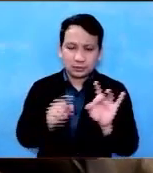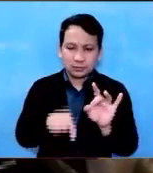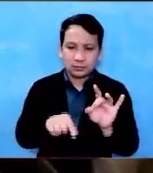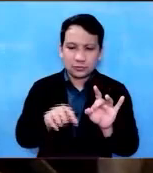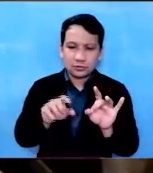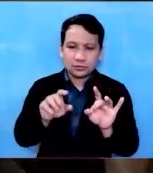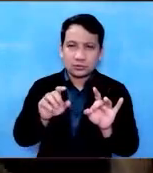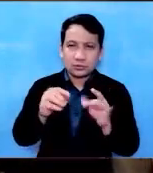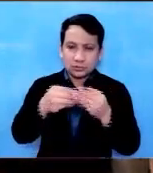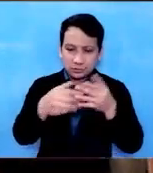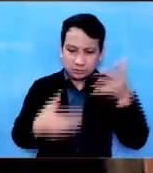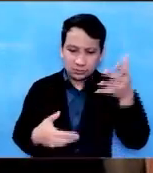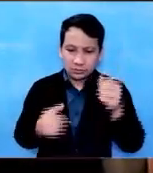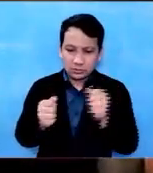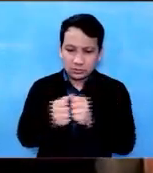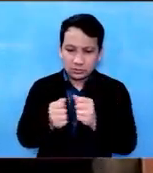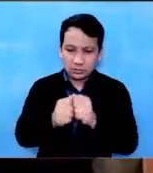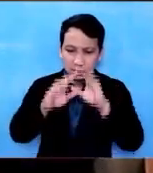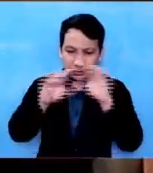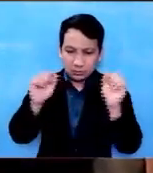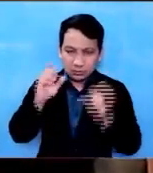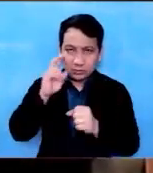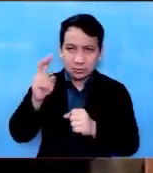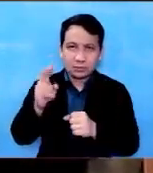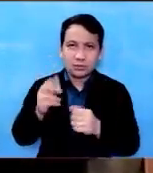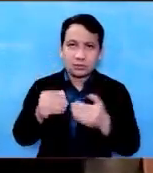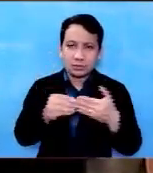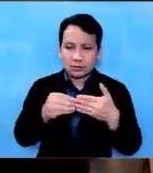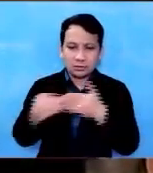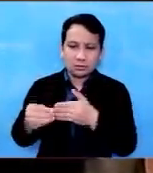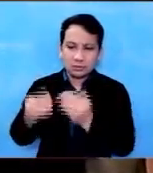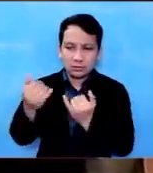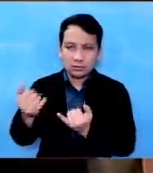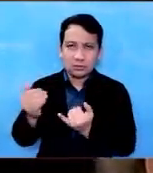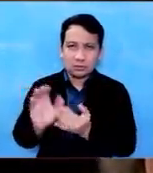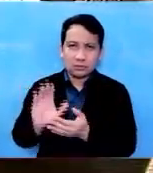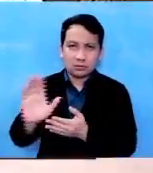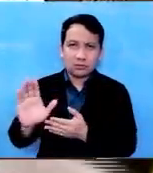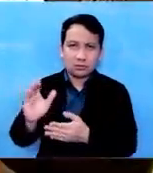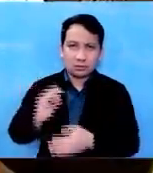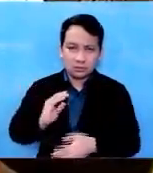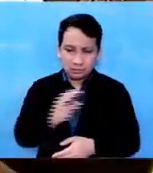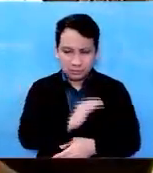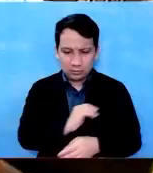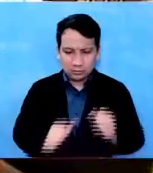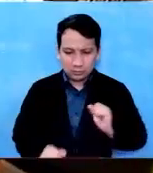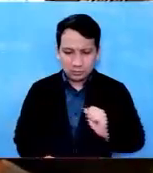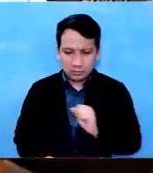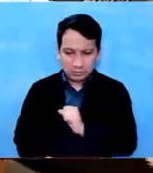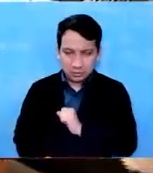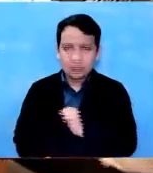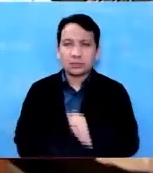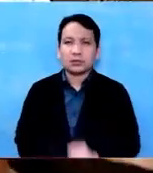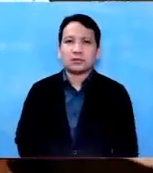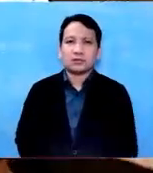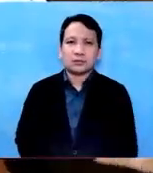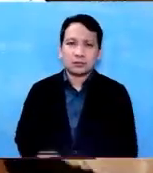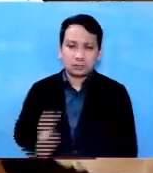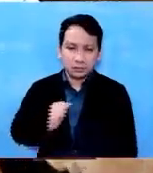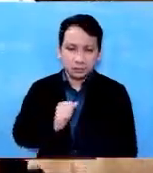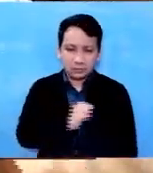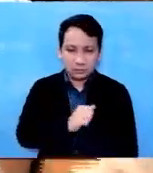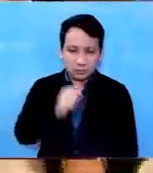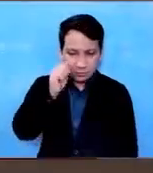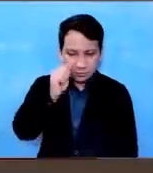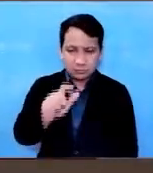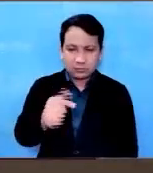agenda ng ating Pangulo. So yan ang magiging guiding posts ng House at saka Senate. Ayon kay Senator Angara, na pag-usapan sa unang